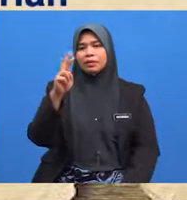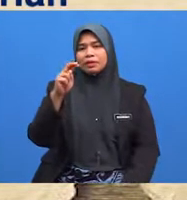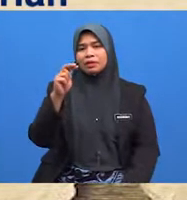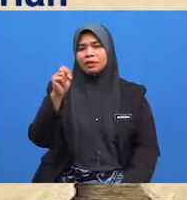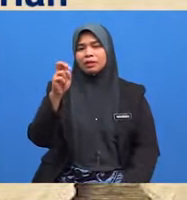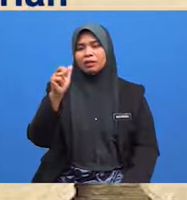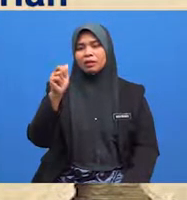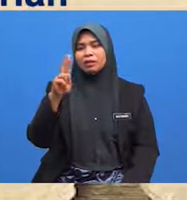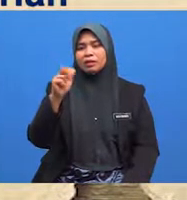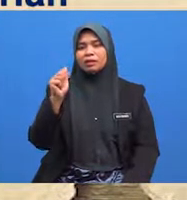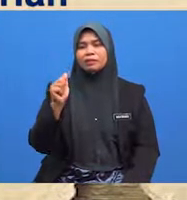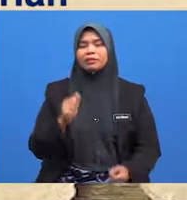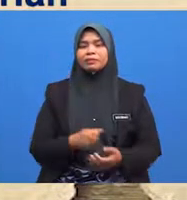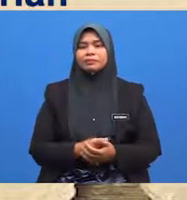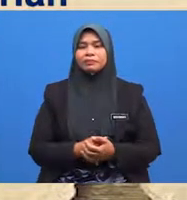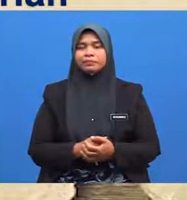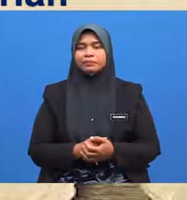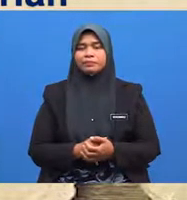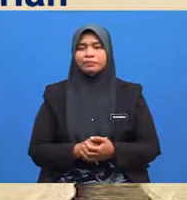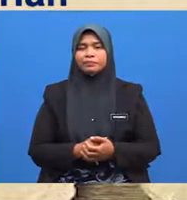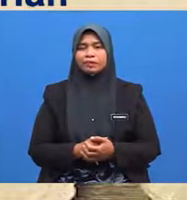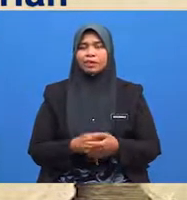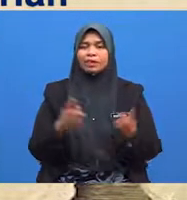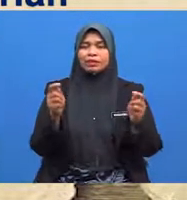Terdapat makam diraja dilengkapi dengan